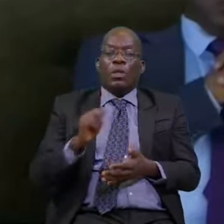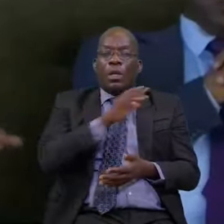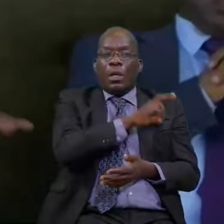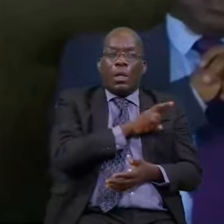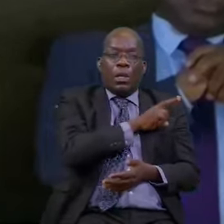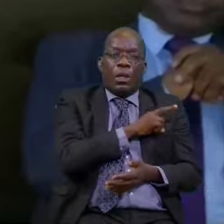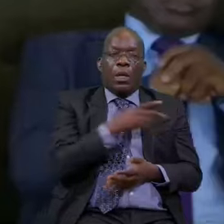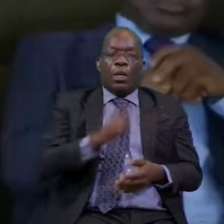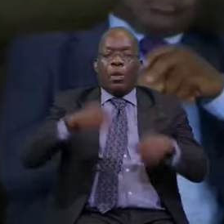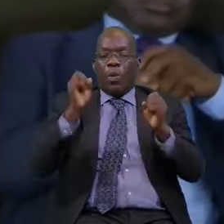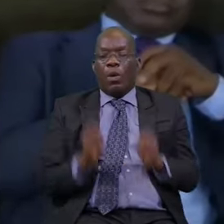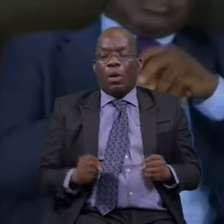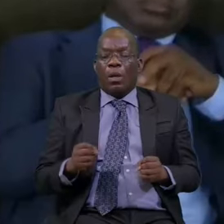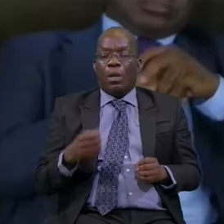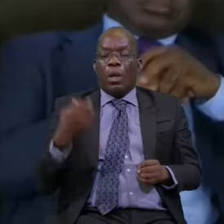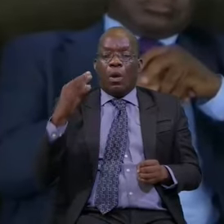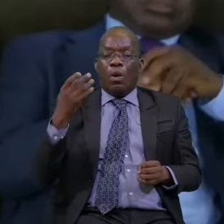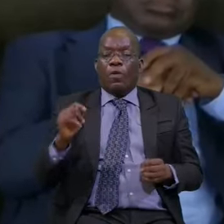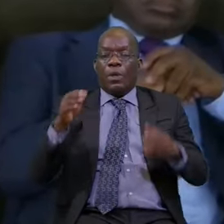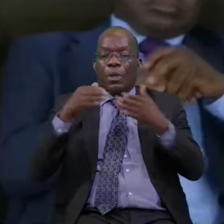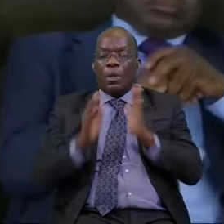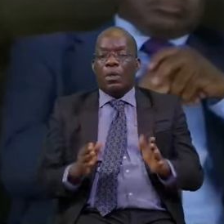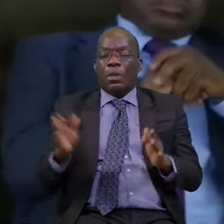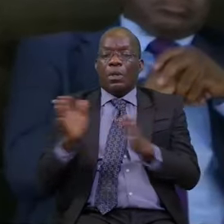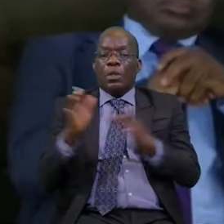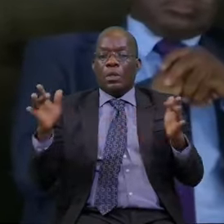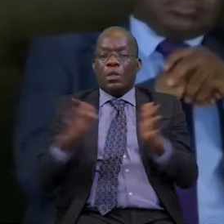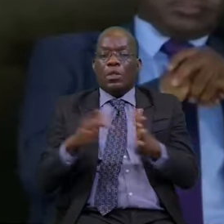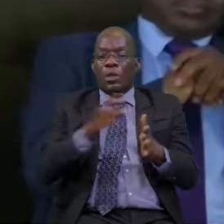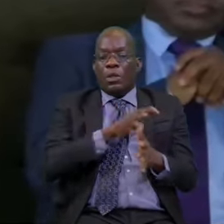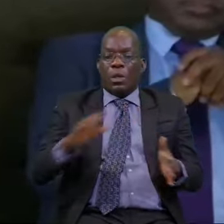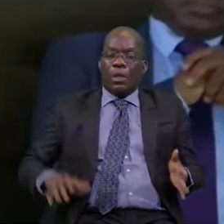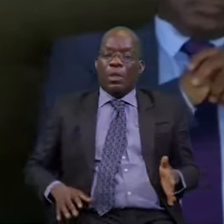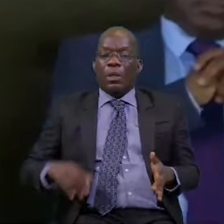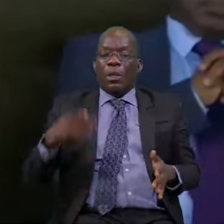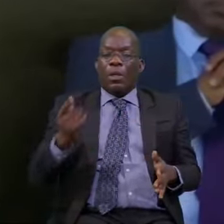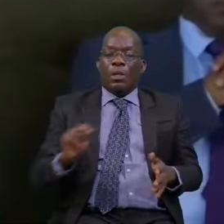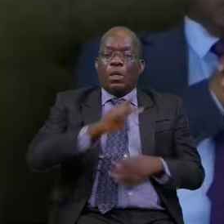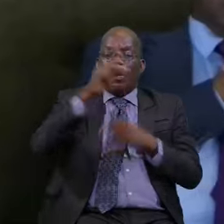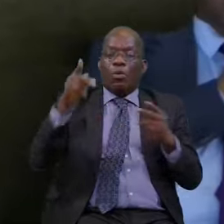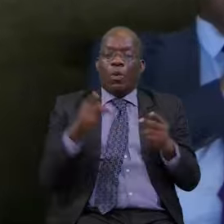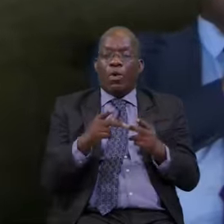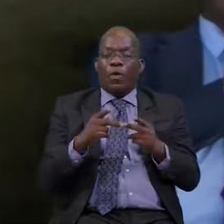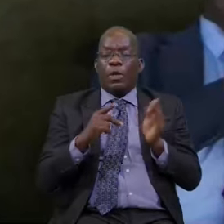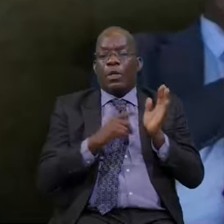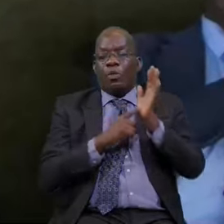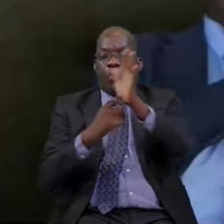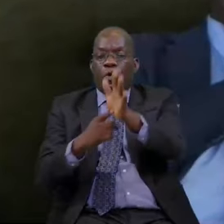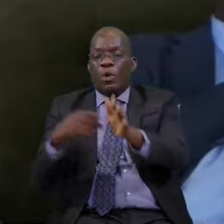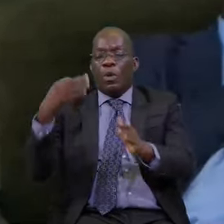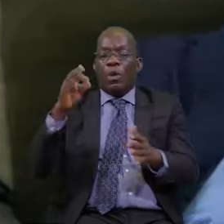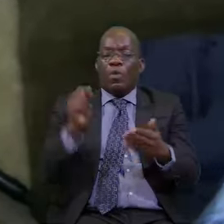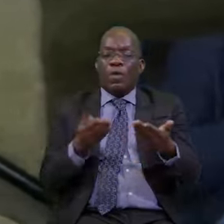et la vertu, et la puissance du dirigeant Jésus-Christ et le modèle parfait